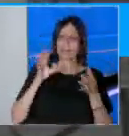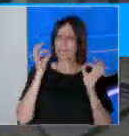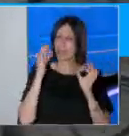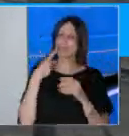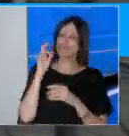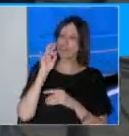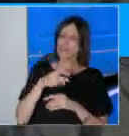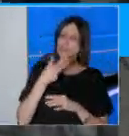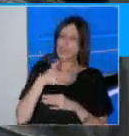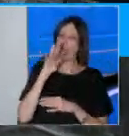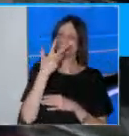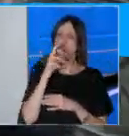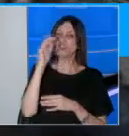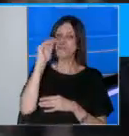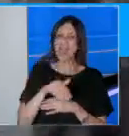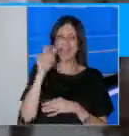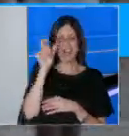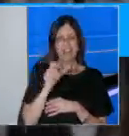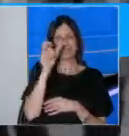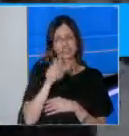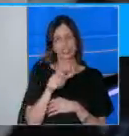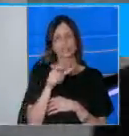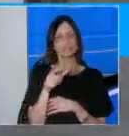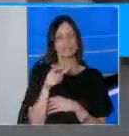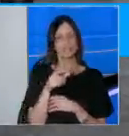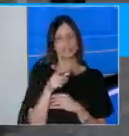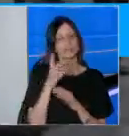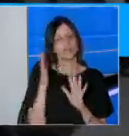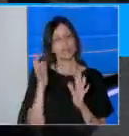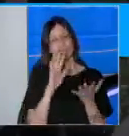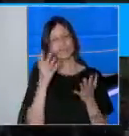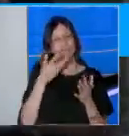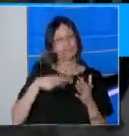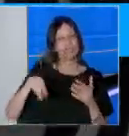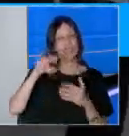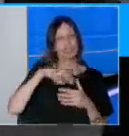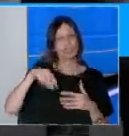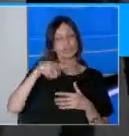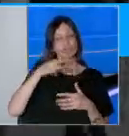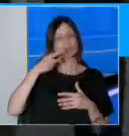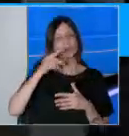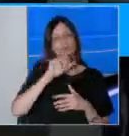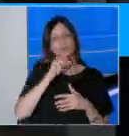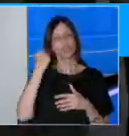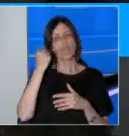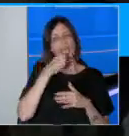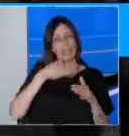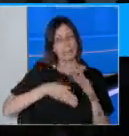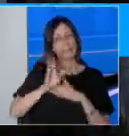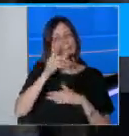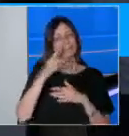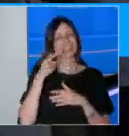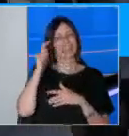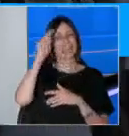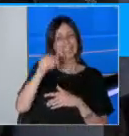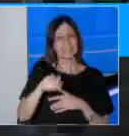בו למעלה מ-30,000 איש, זה אירוע שבו מסתובבים בין שערי חומות העיר, ונכנסים אל הכותל בסוף,